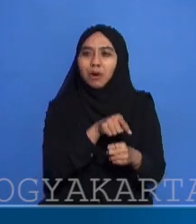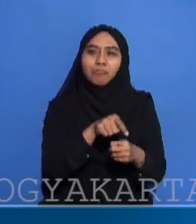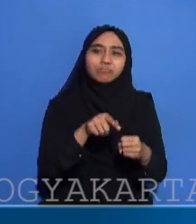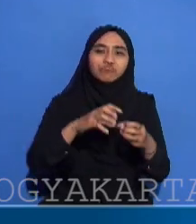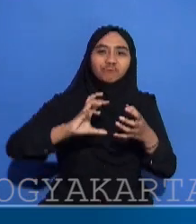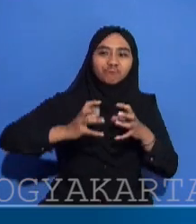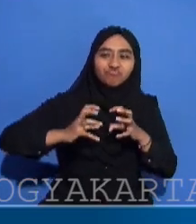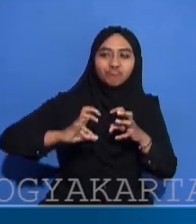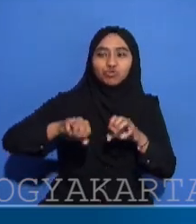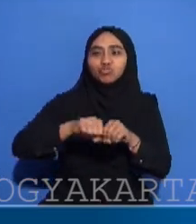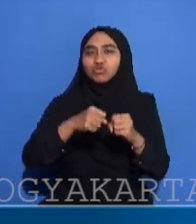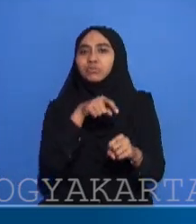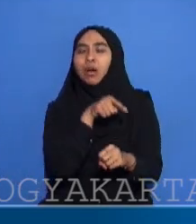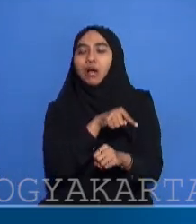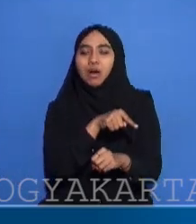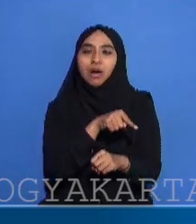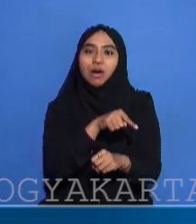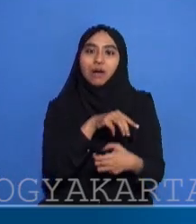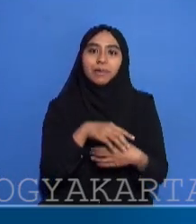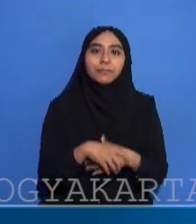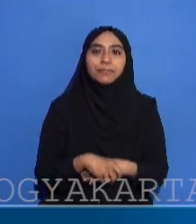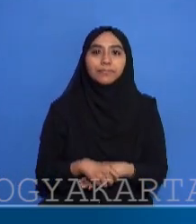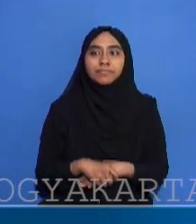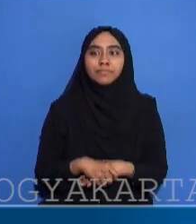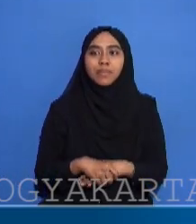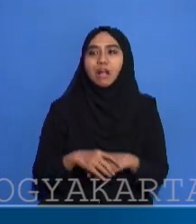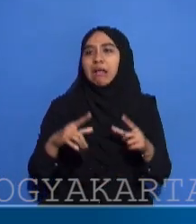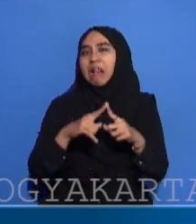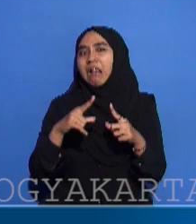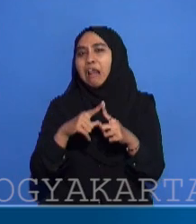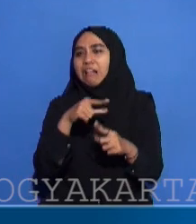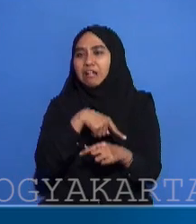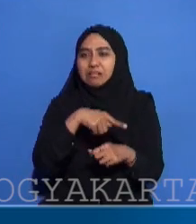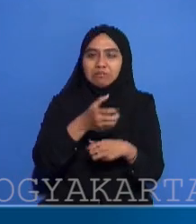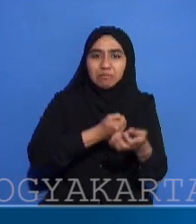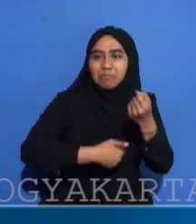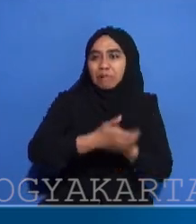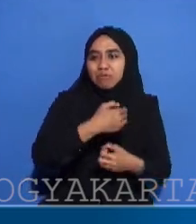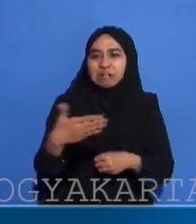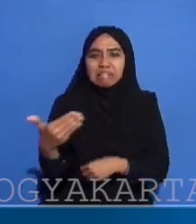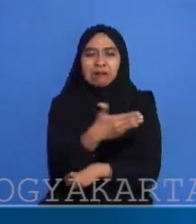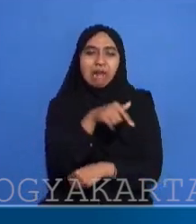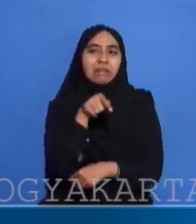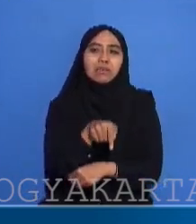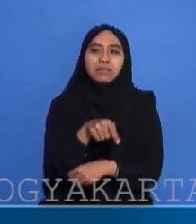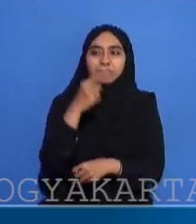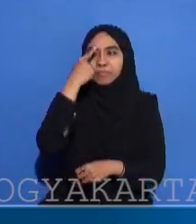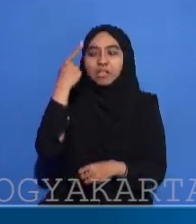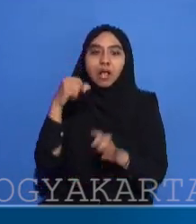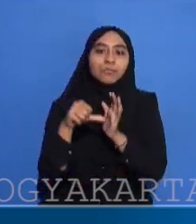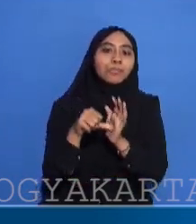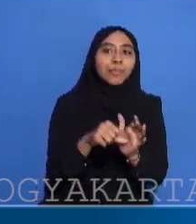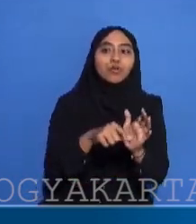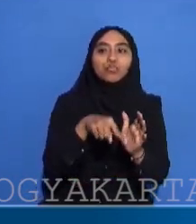mesin. Alat sarana penangkapan ikan bantuan dari Dinas Perikanan dan Kelautan Kabupaten Kulon Progo ini diberikan untuk